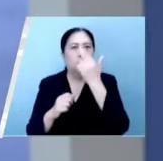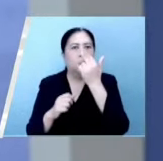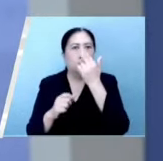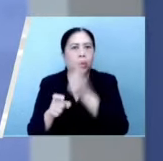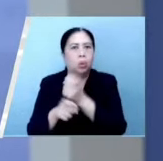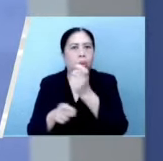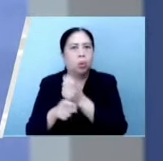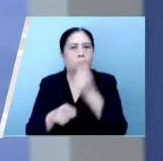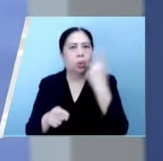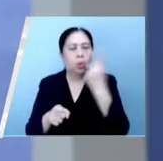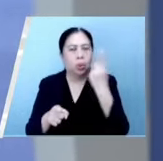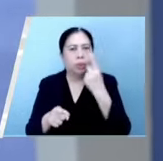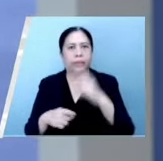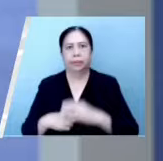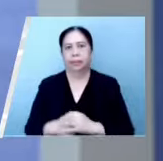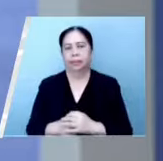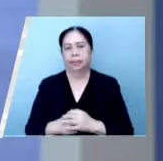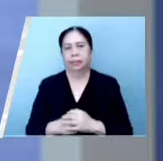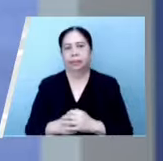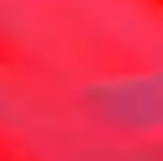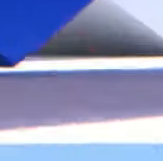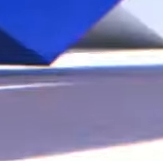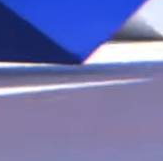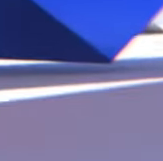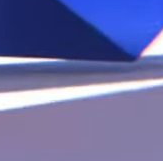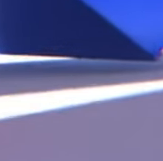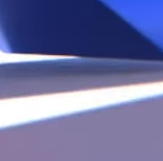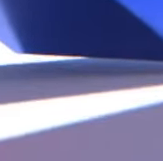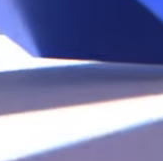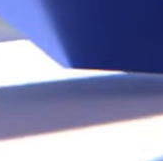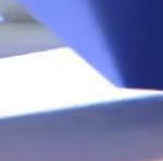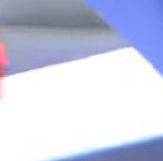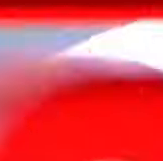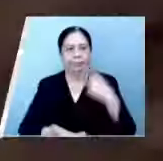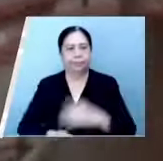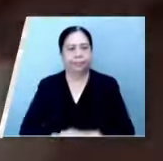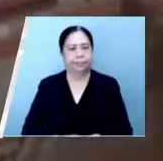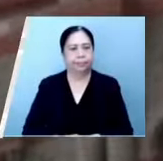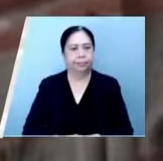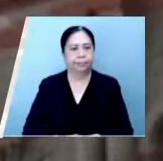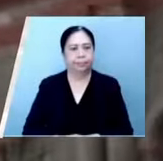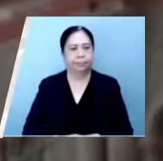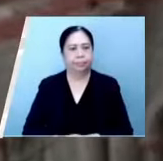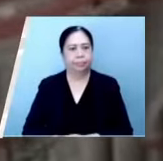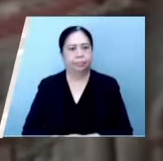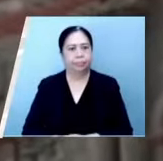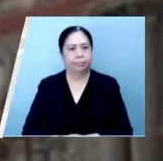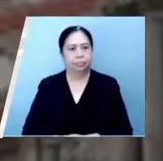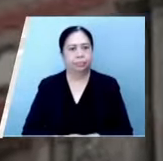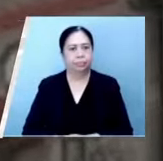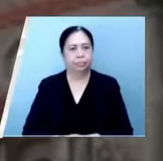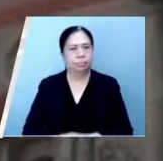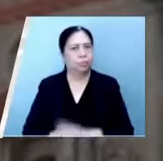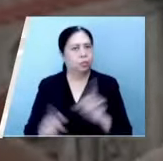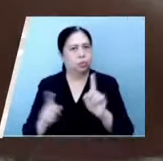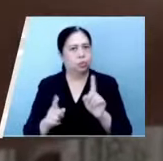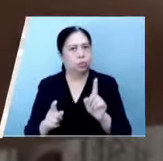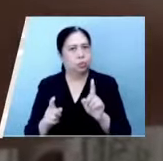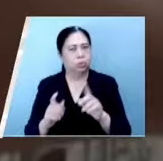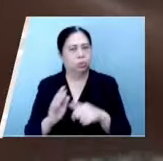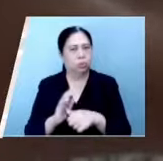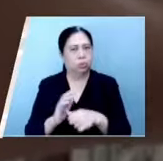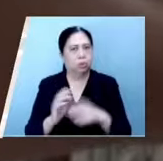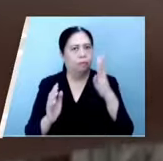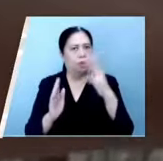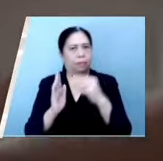video content lang. Nakatutok si Maki Pulido. You change 50, turn around. No, I wanted to market. Mahigit 4 million